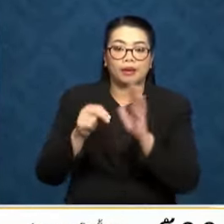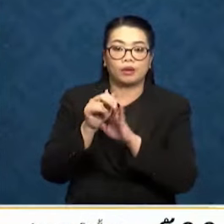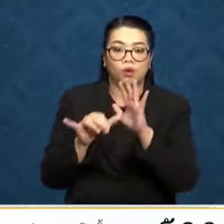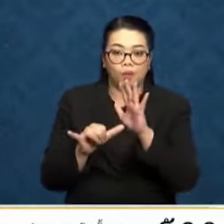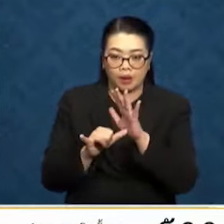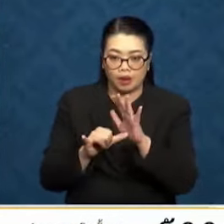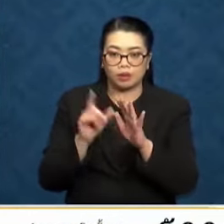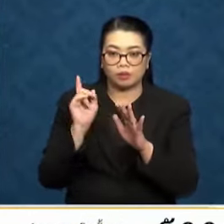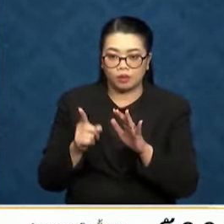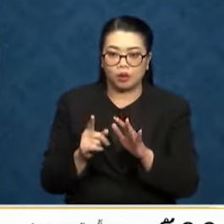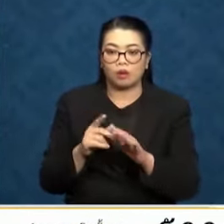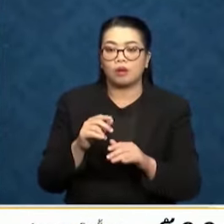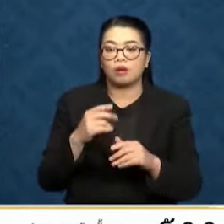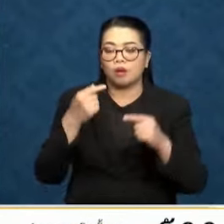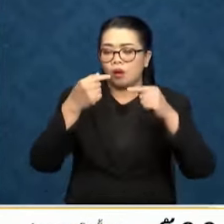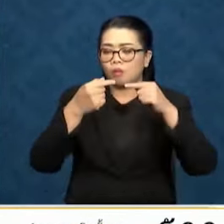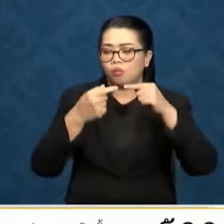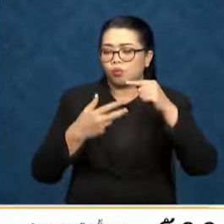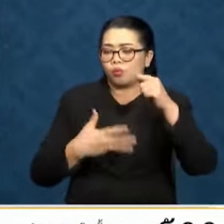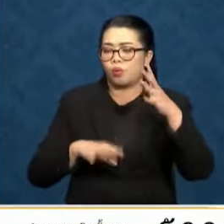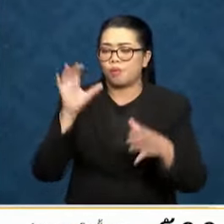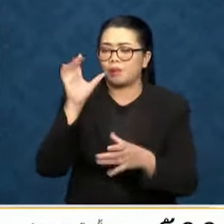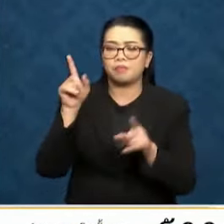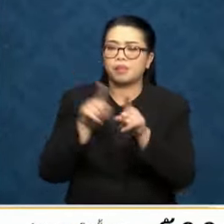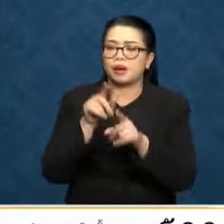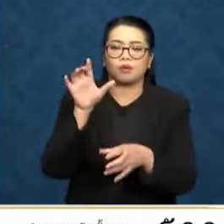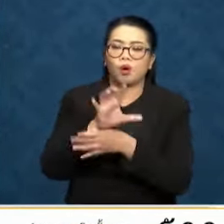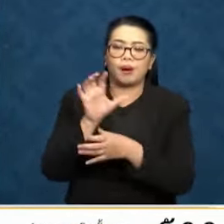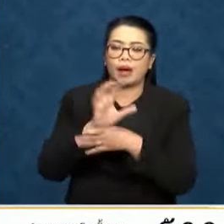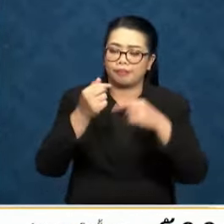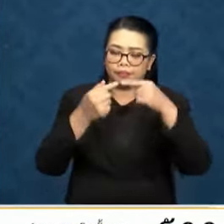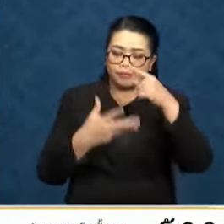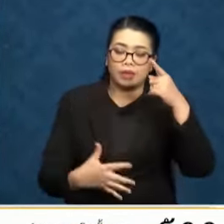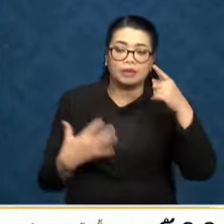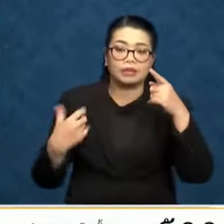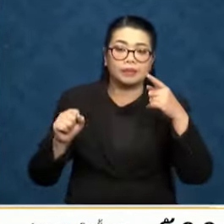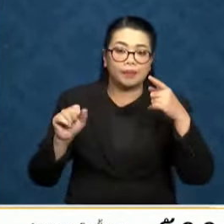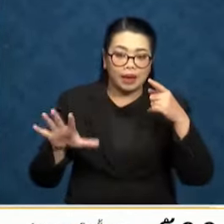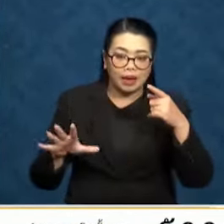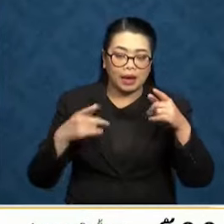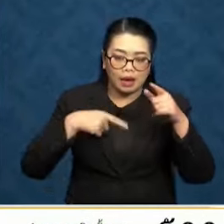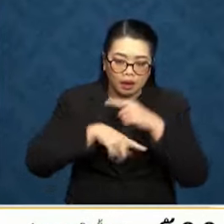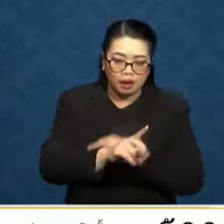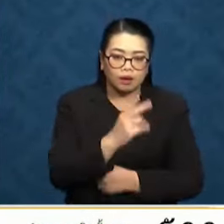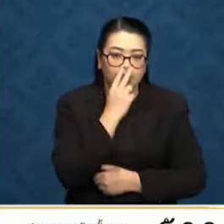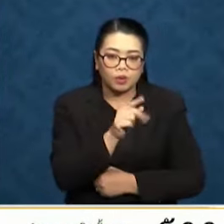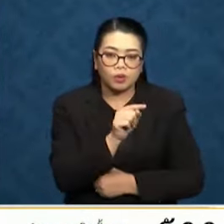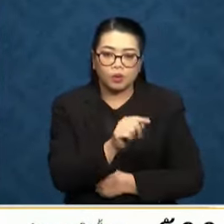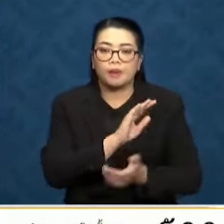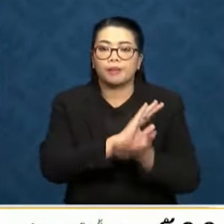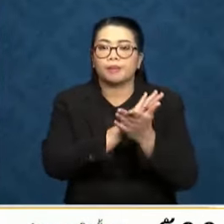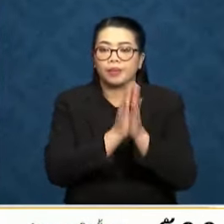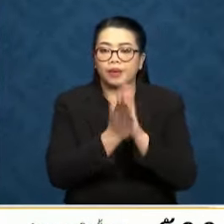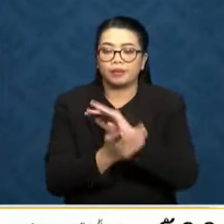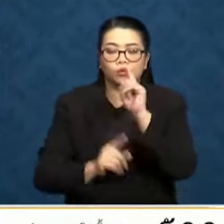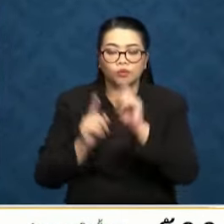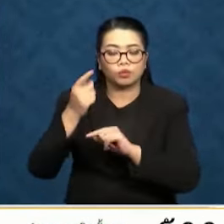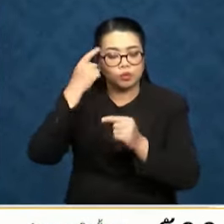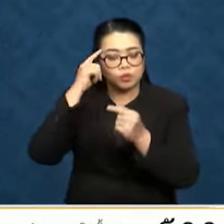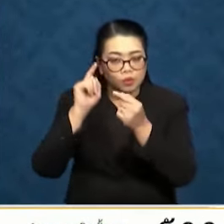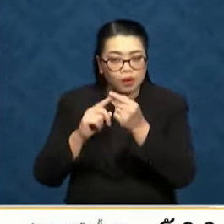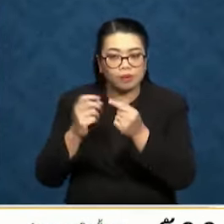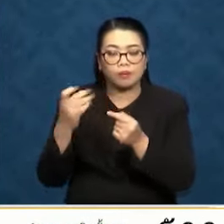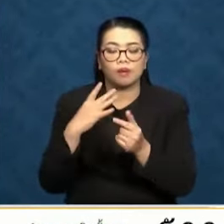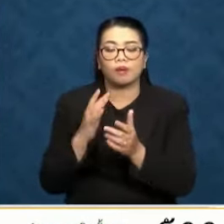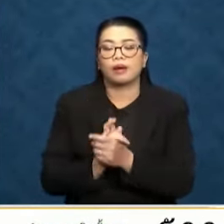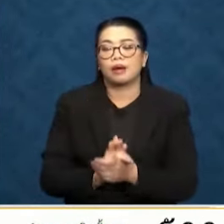15มาตรการอันนี้เนี่ยเป็นตัวชี้วัดที่เป็นผลผลิตค่ะท่านอาจจะเปลี่ยนเป็นนะคะตัวชี้วัดที่เป็นผลลัพธ์ก็